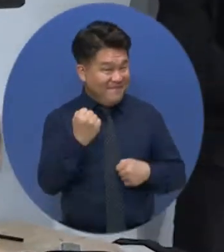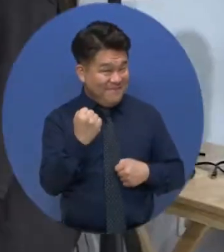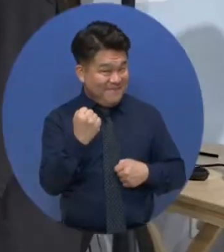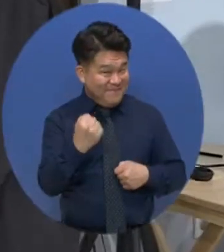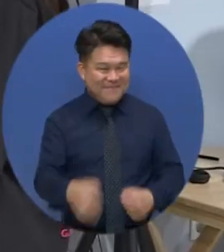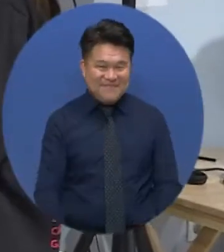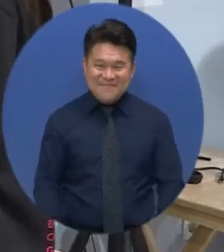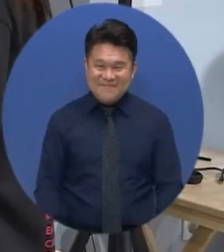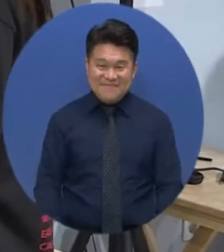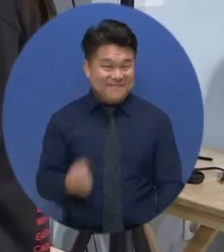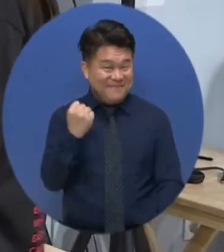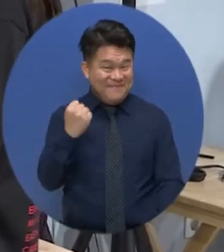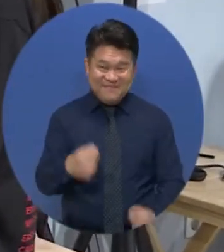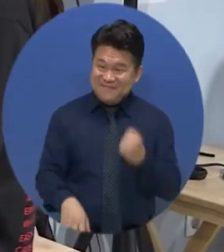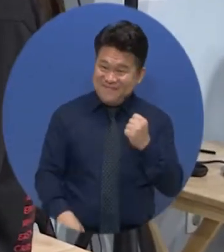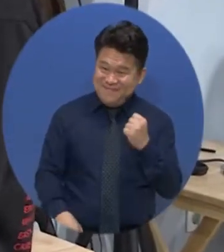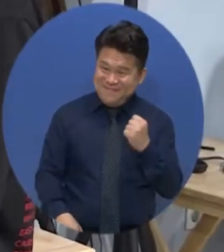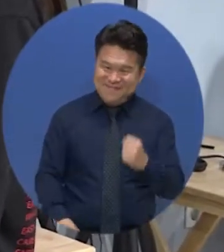화이팅! 화이팅!